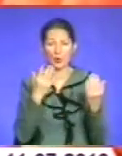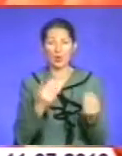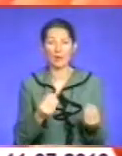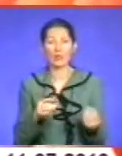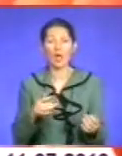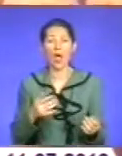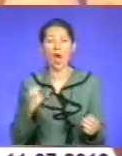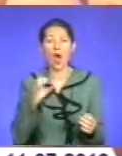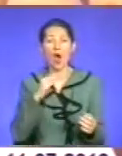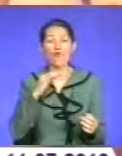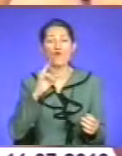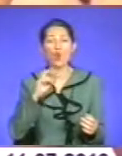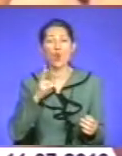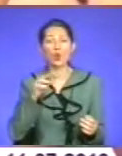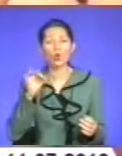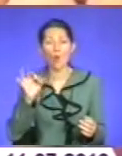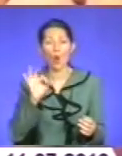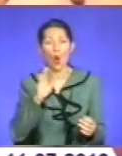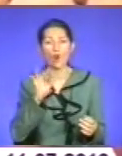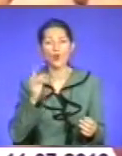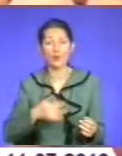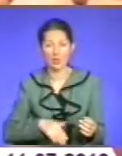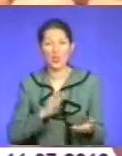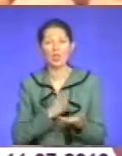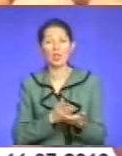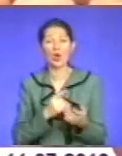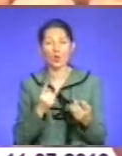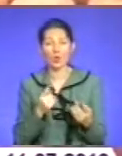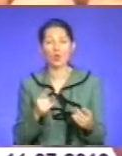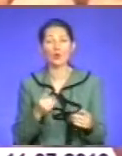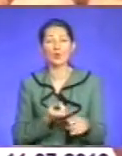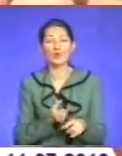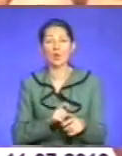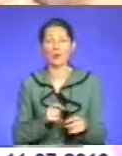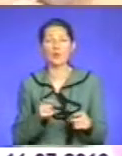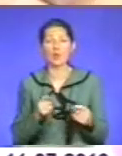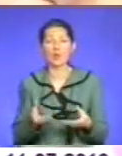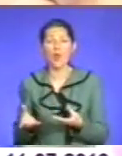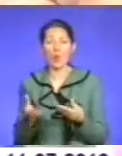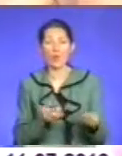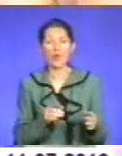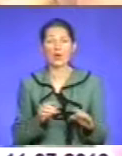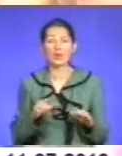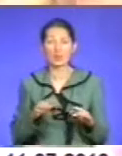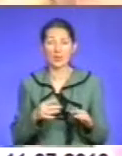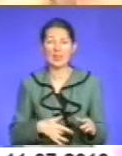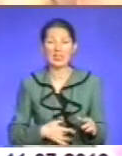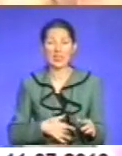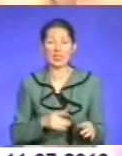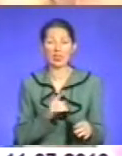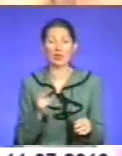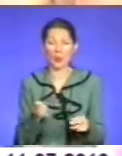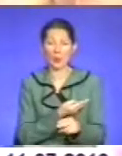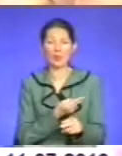Фруктово-овочева дієта вважається однією з найбільш дієвих дієт щодо позбавлення від зайвих кілограмів. Це і не дивно. Фрукти і овочі